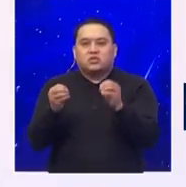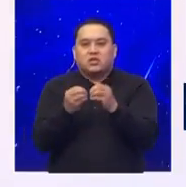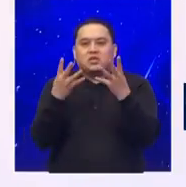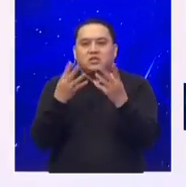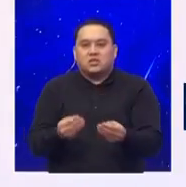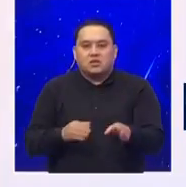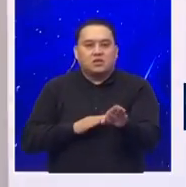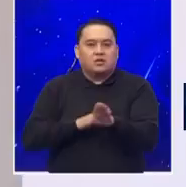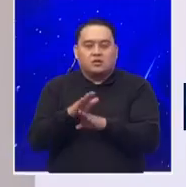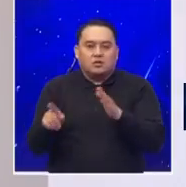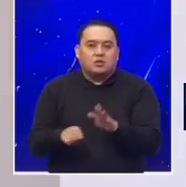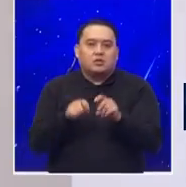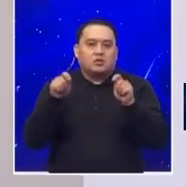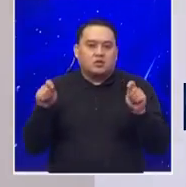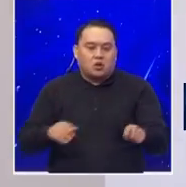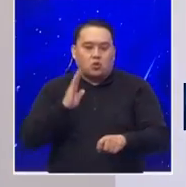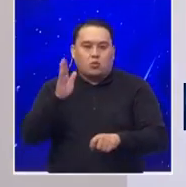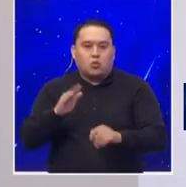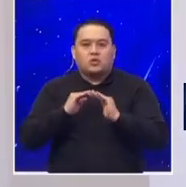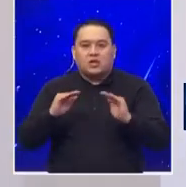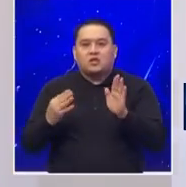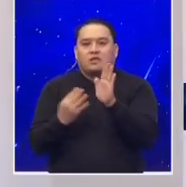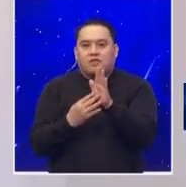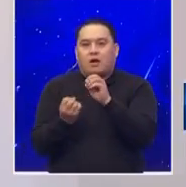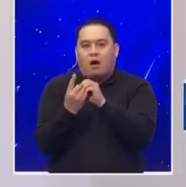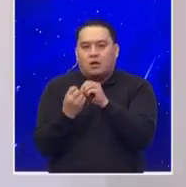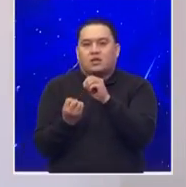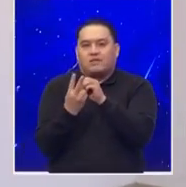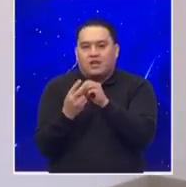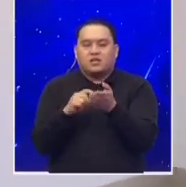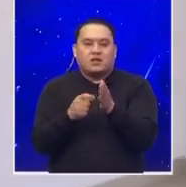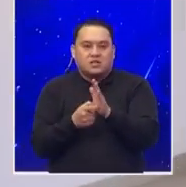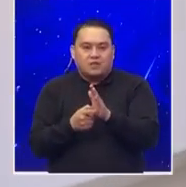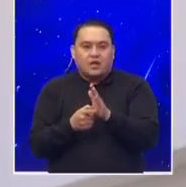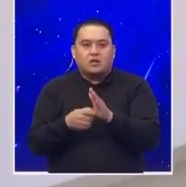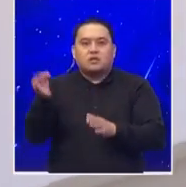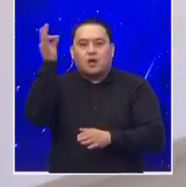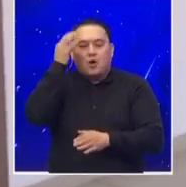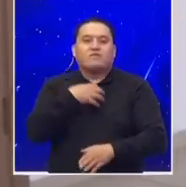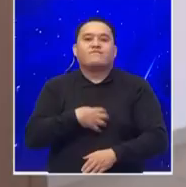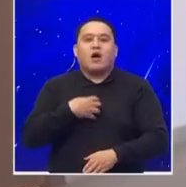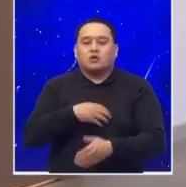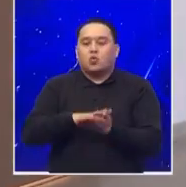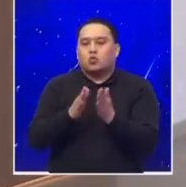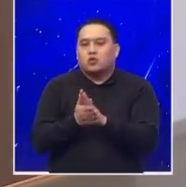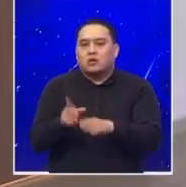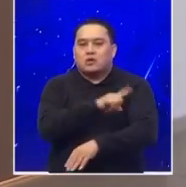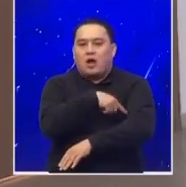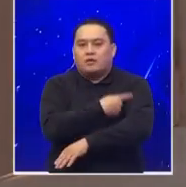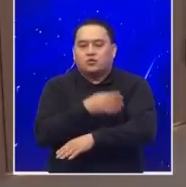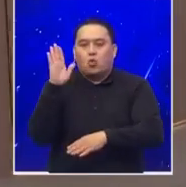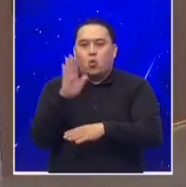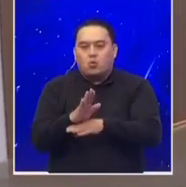эти школьные кабинеты распахнут свои двери для учеников 9, 11 и 12 классов. Напомним, важное условие главного санитарного